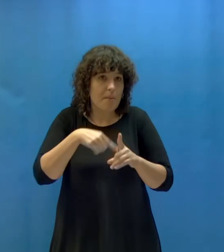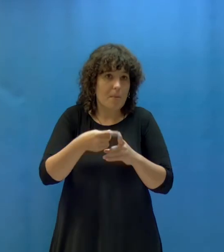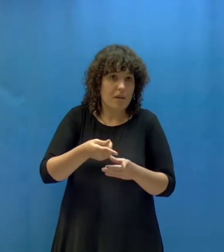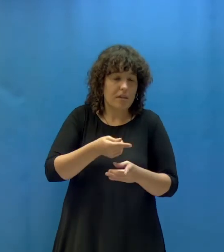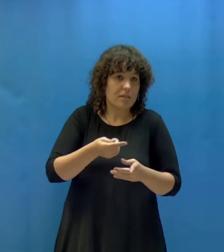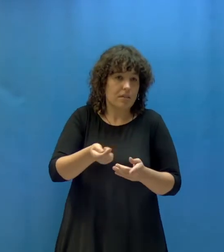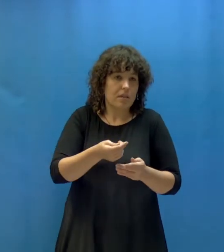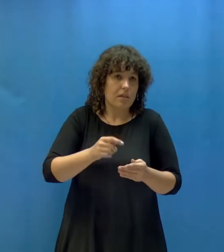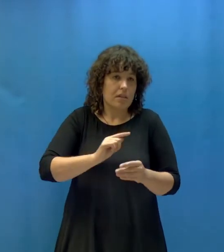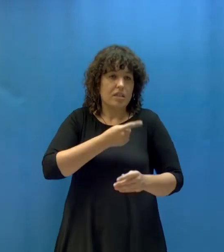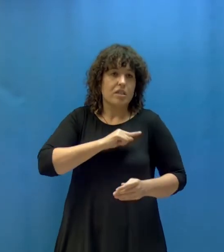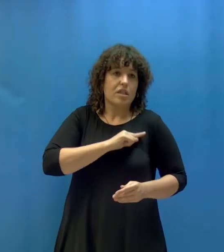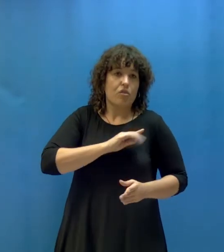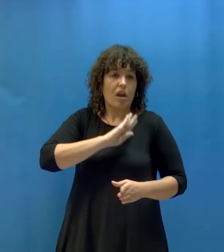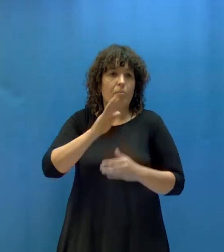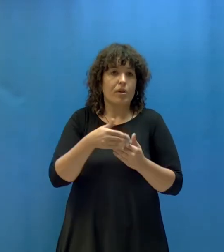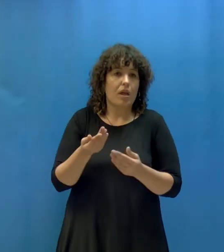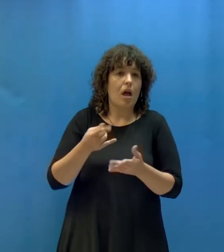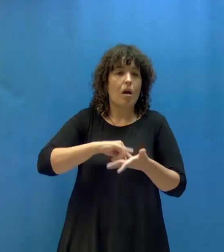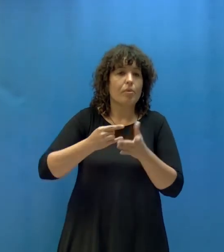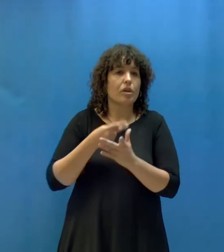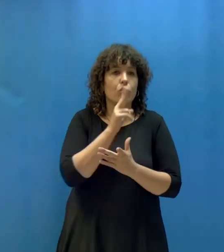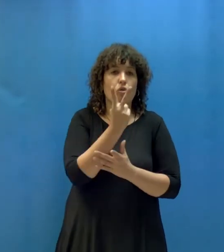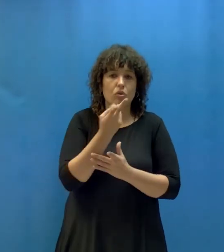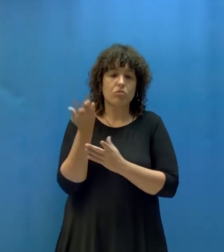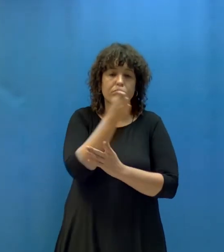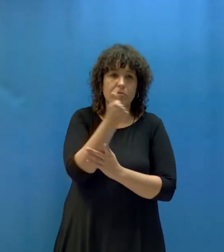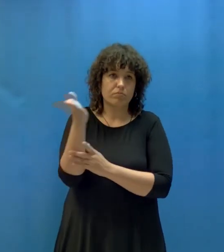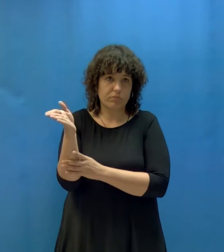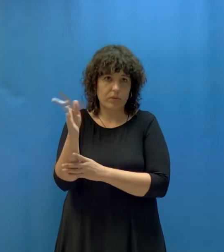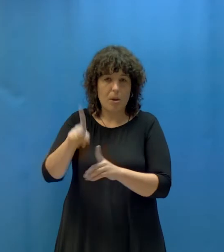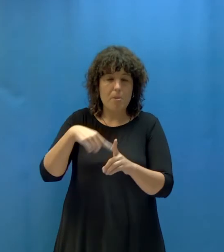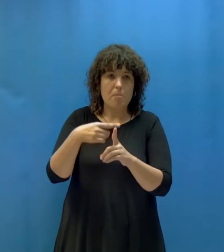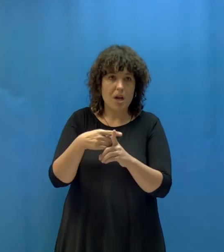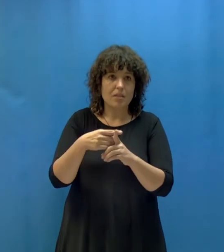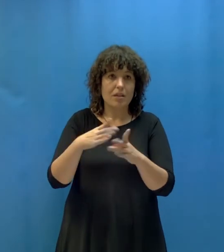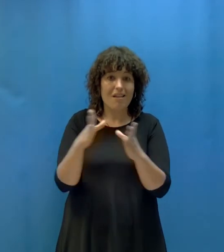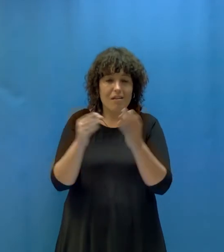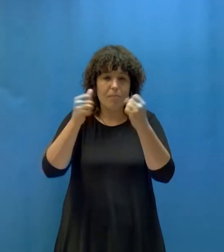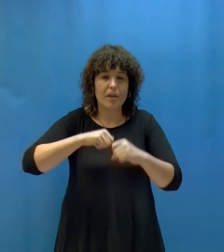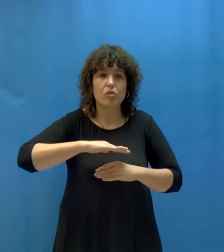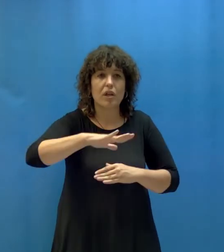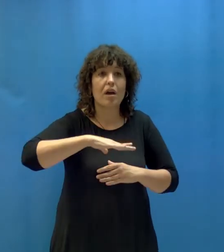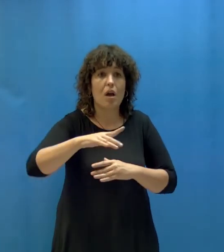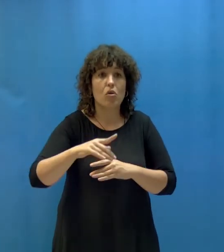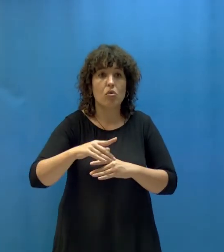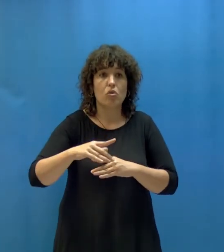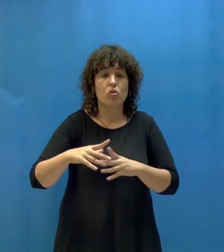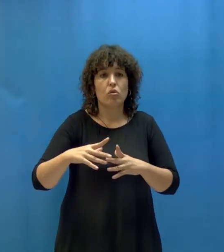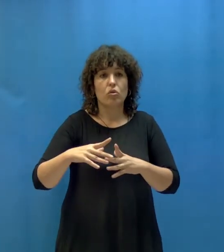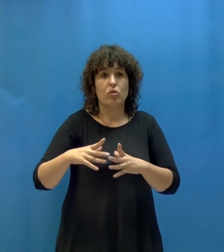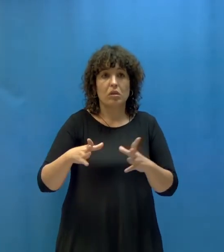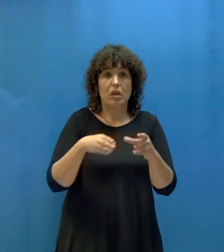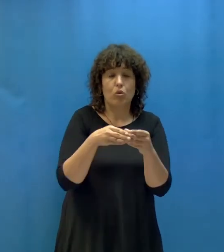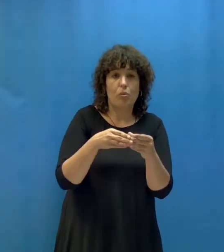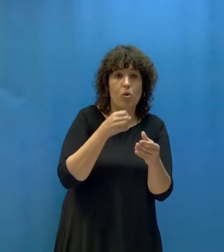va aprovar finalment. I li vull recordar també que en les negociacions del Pacte del Grau el Partit Socialista